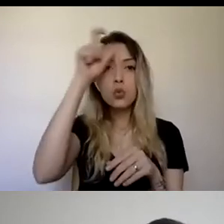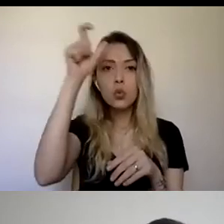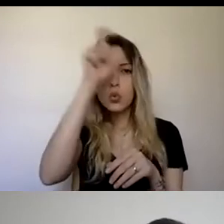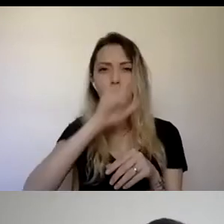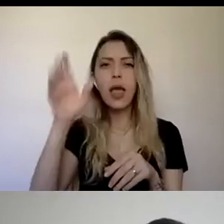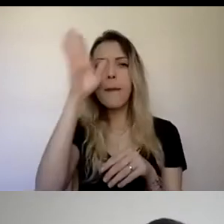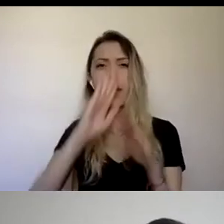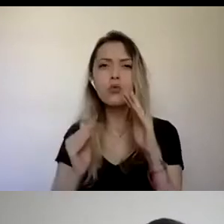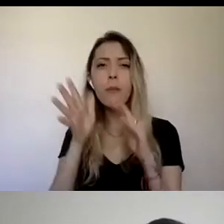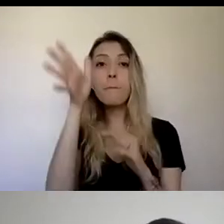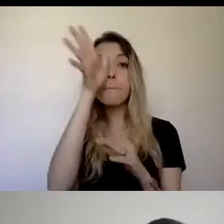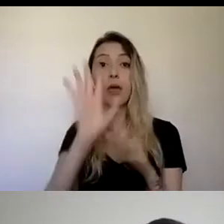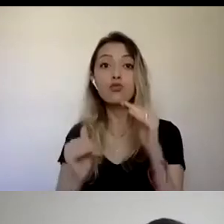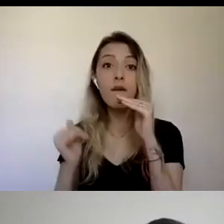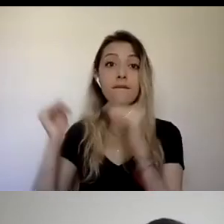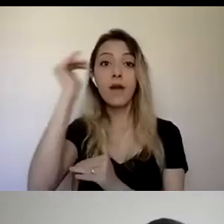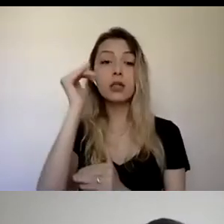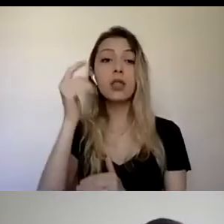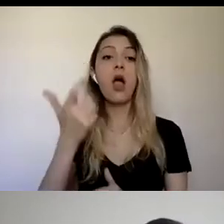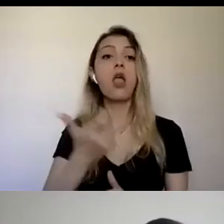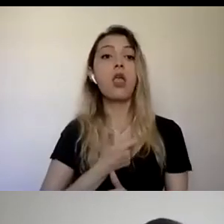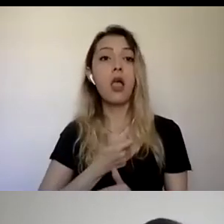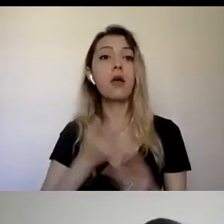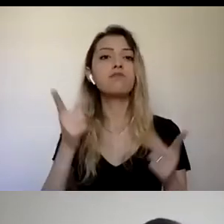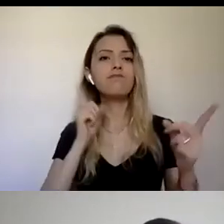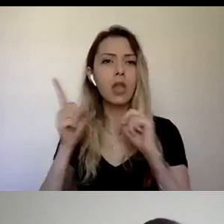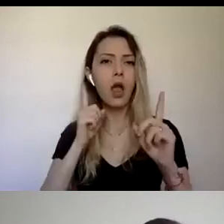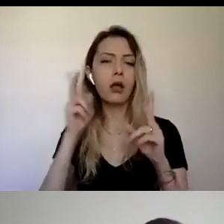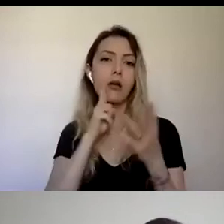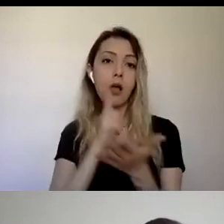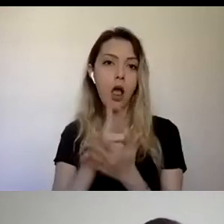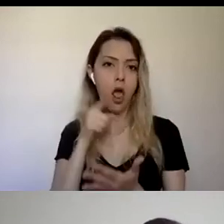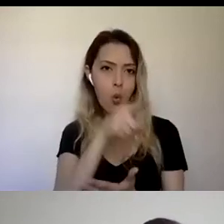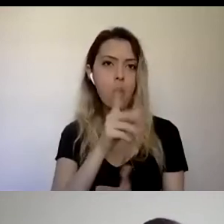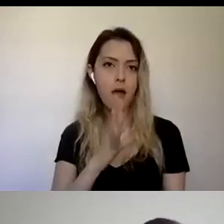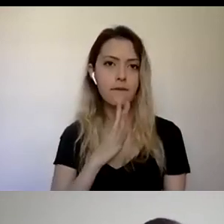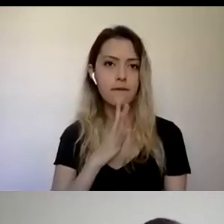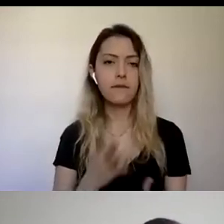bulunmakta. Yine orada bu adreste